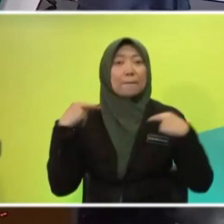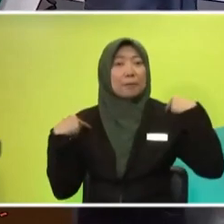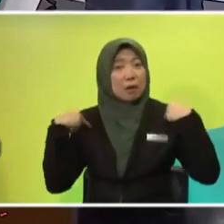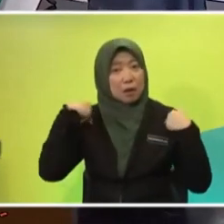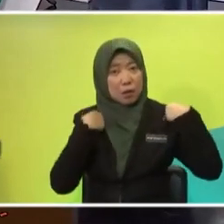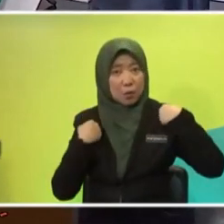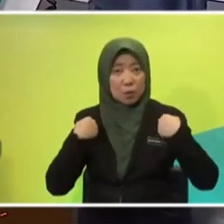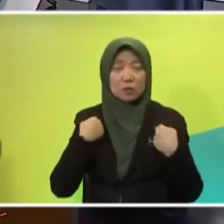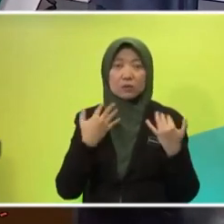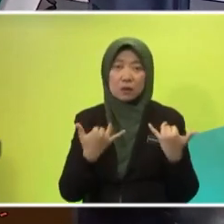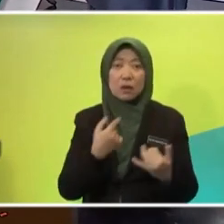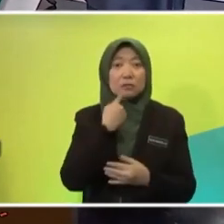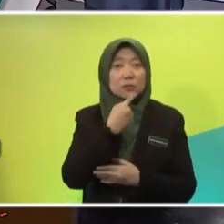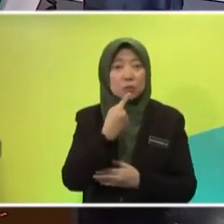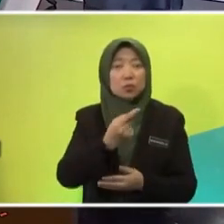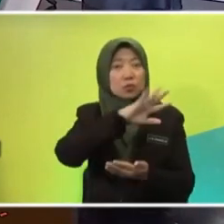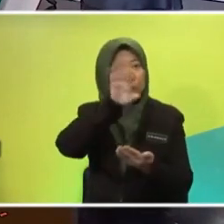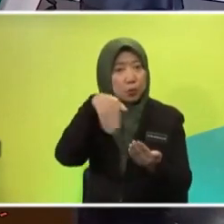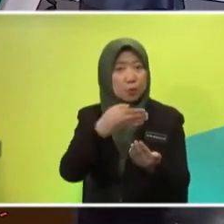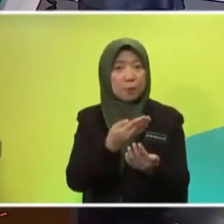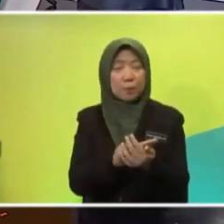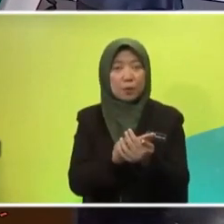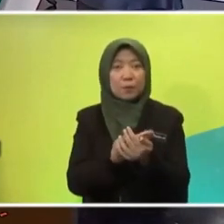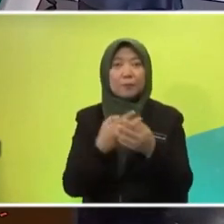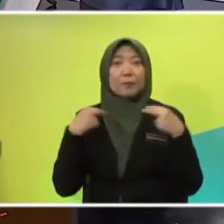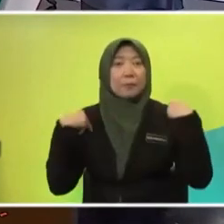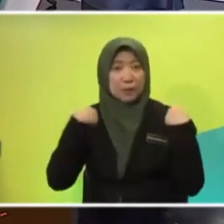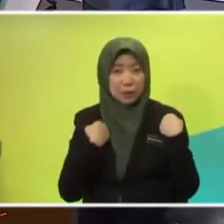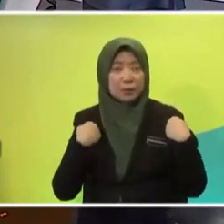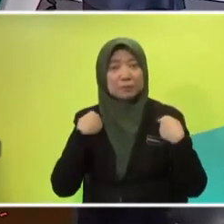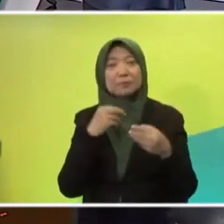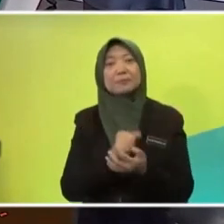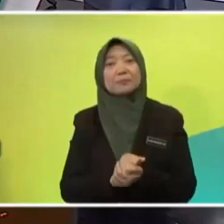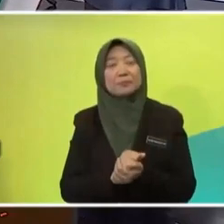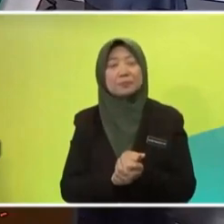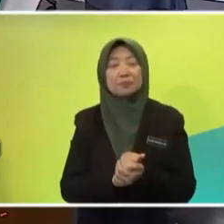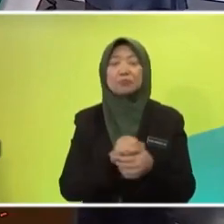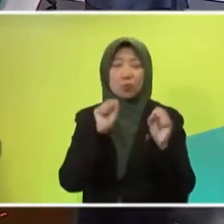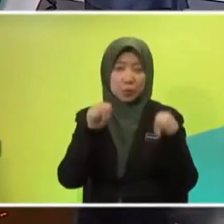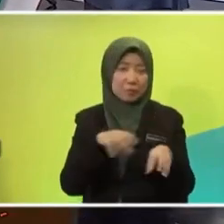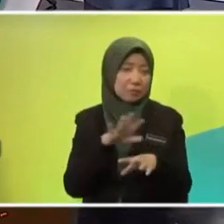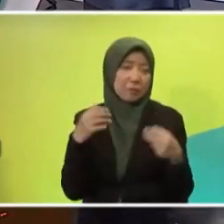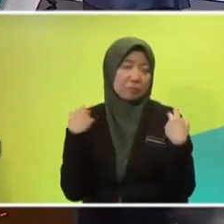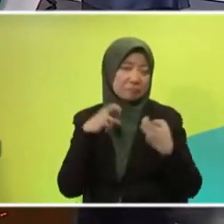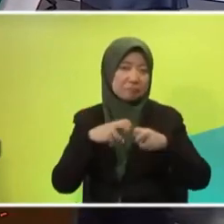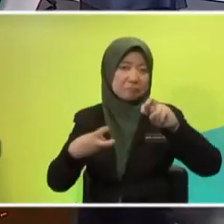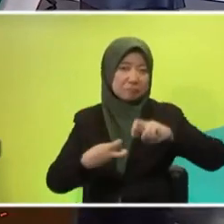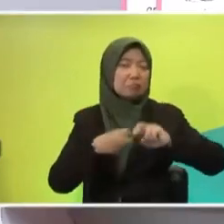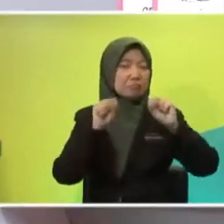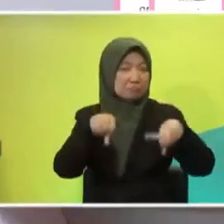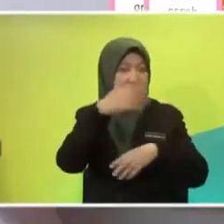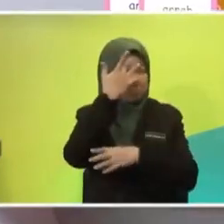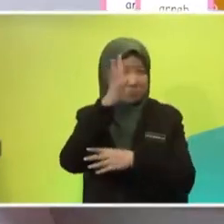Rina sebutkanlah ke semua haiwan yang kita dah belajar ni. Boleh, tak ada masalah, Cikgu. Baik, saya